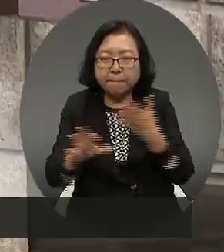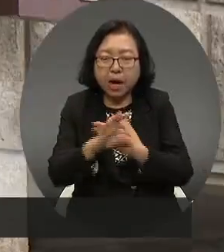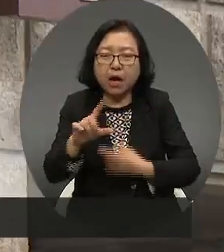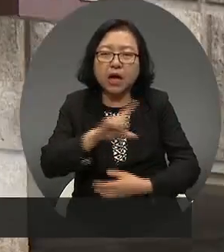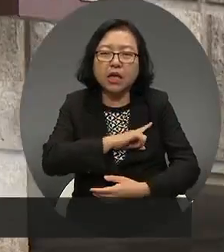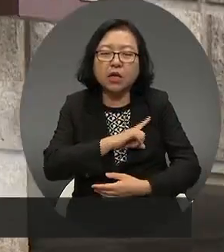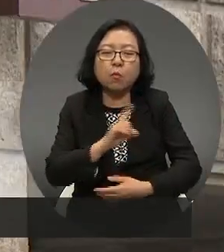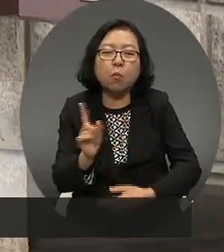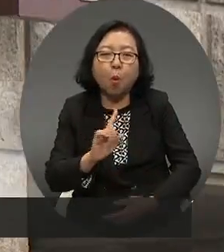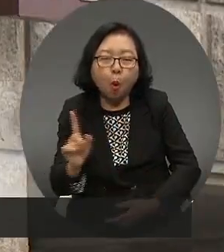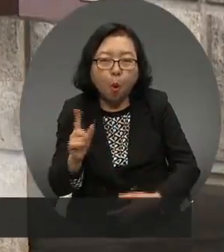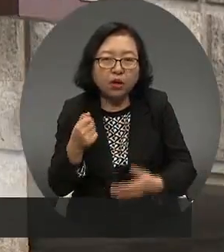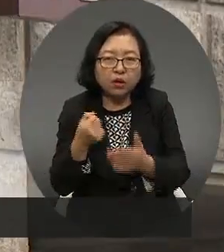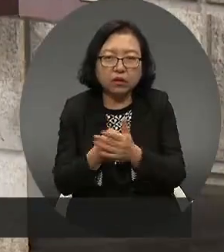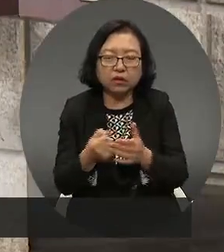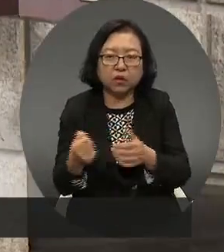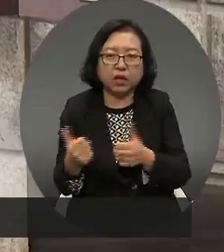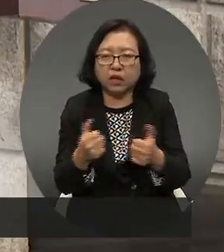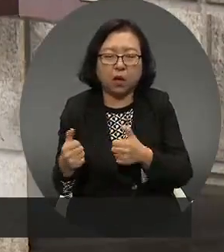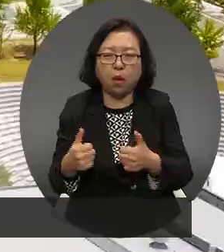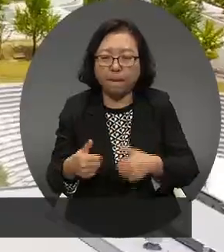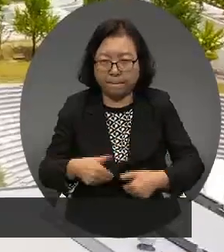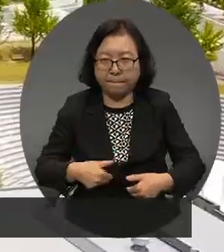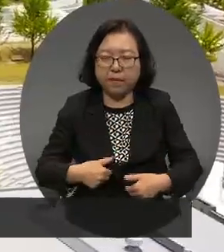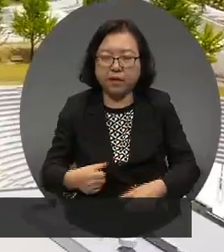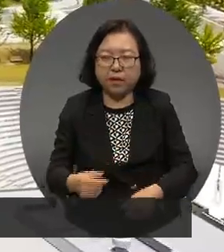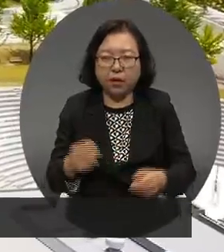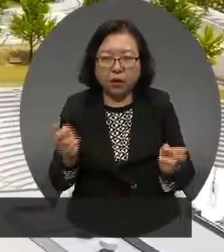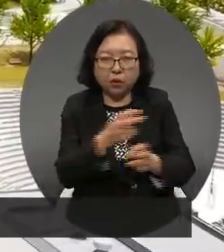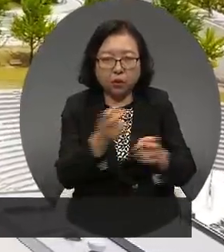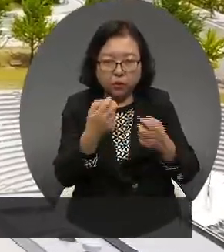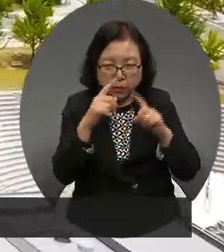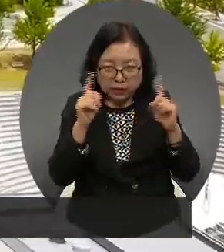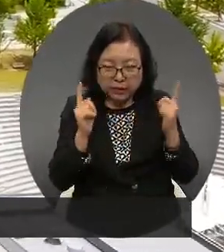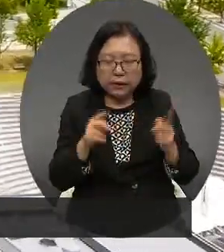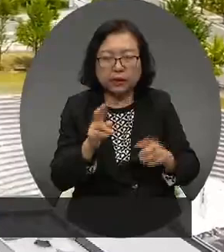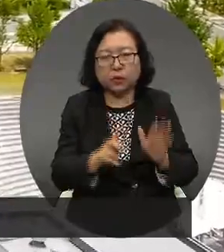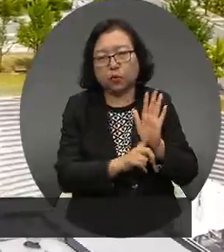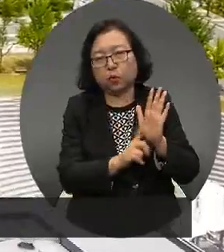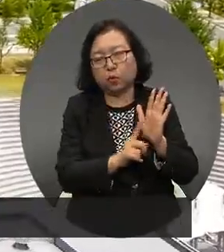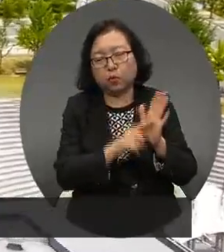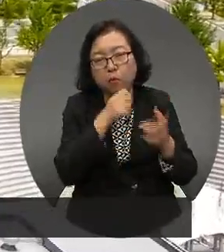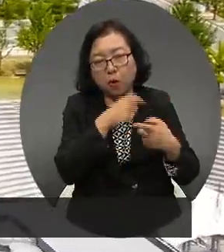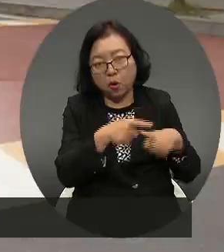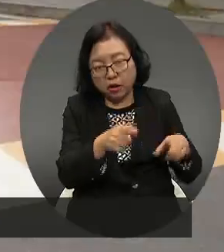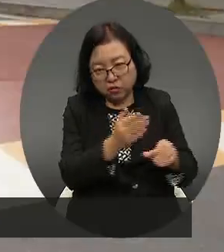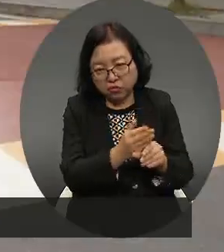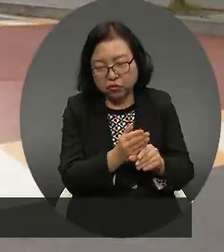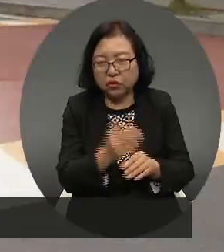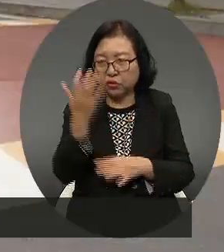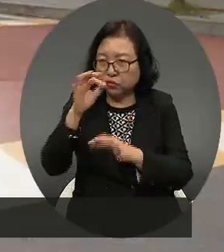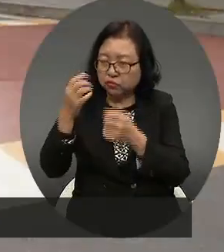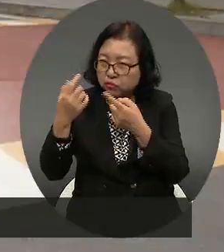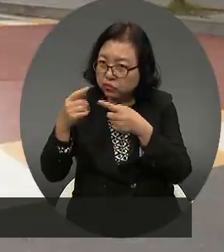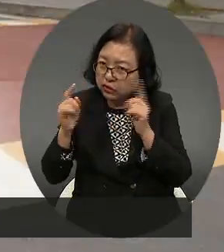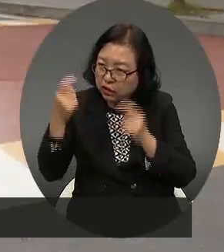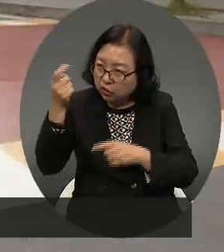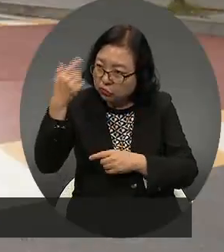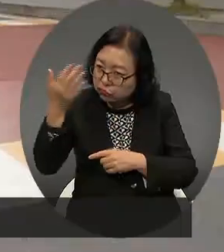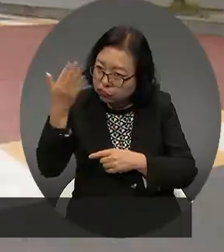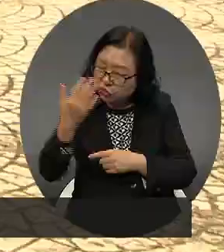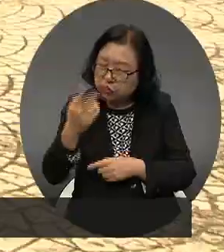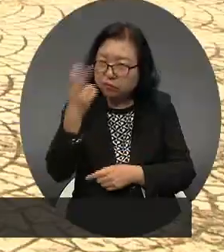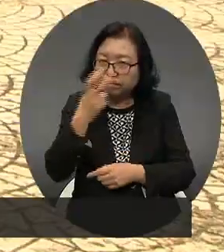합니다. 교통대는 지난 3일까지 공모를 받아 심사 중이고 충북대는 오는 9일까지 설문조사를 진행하기로